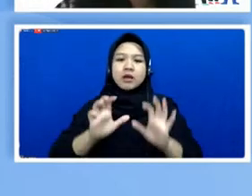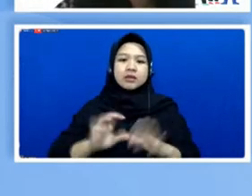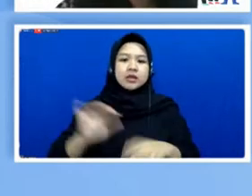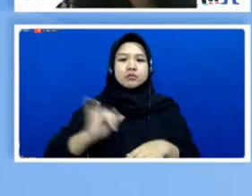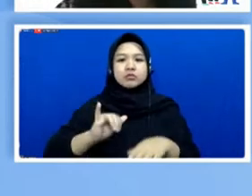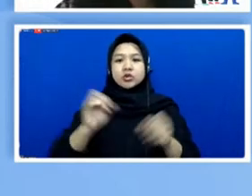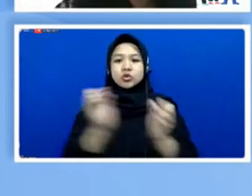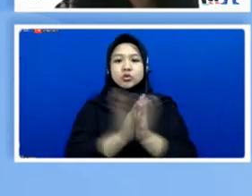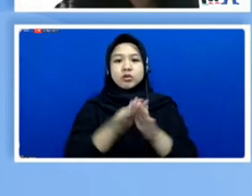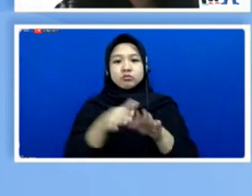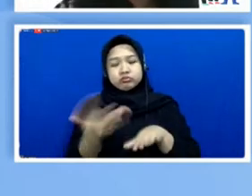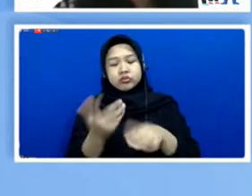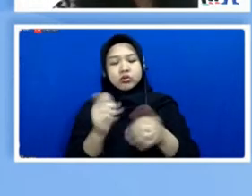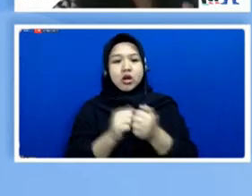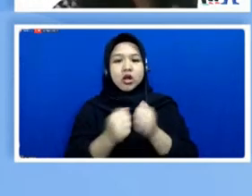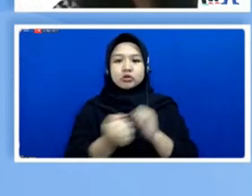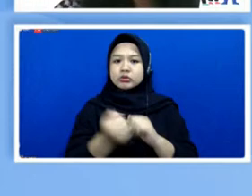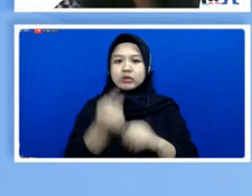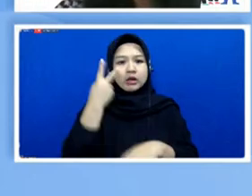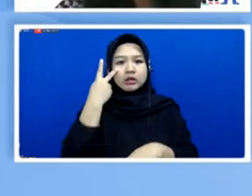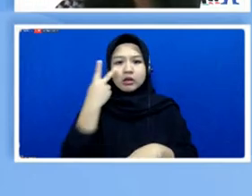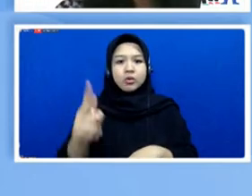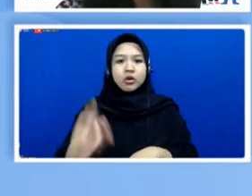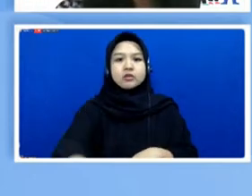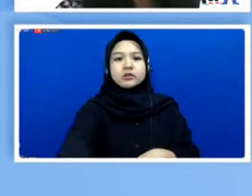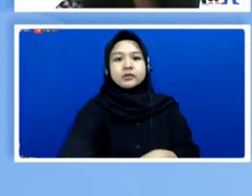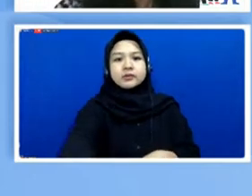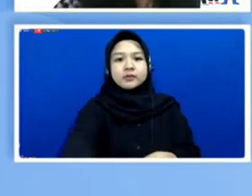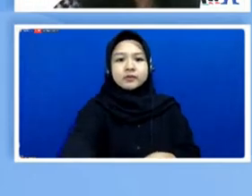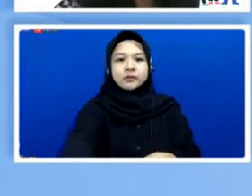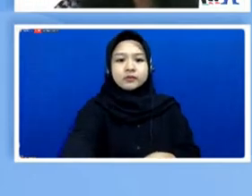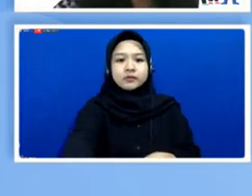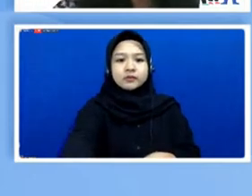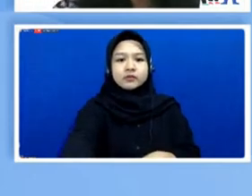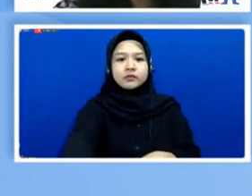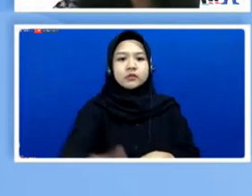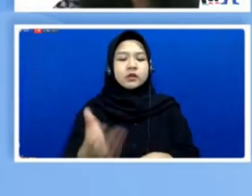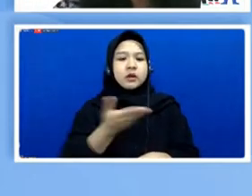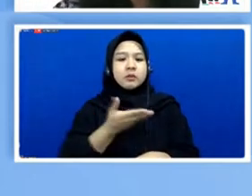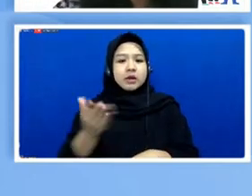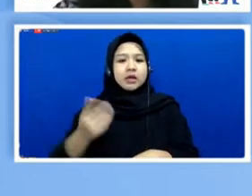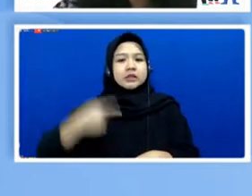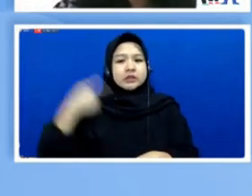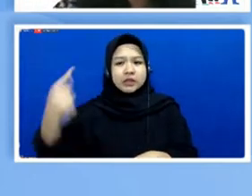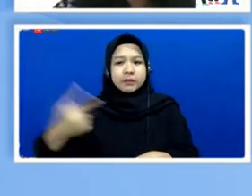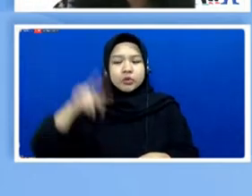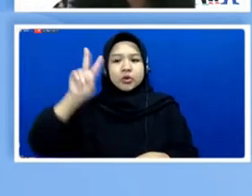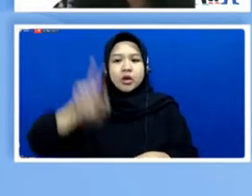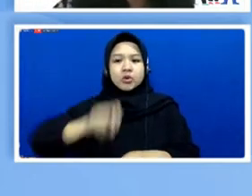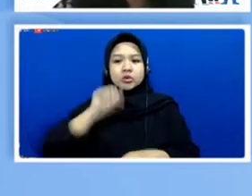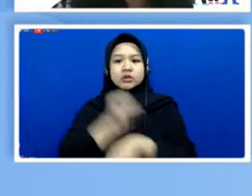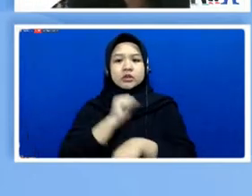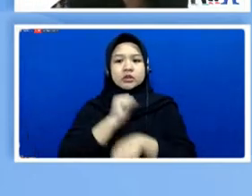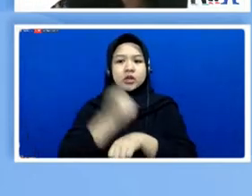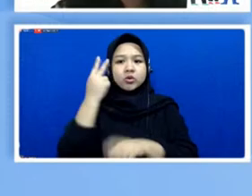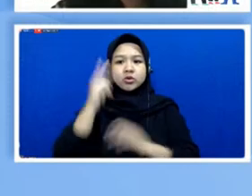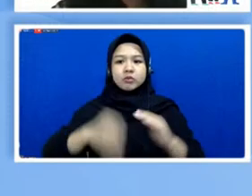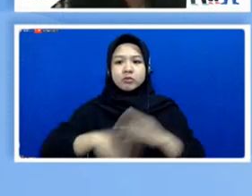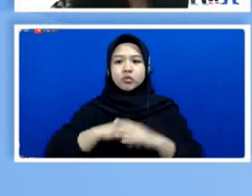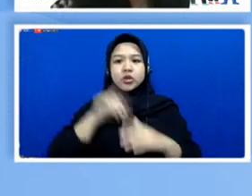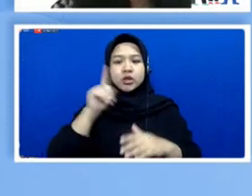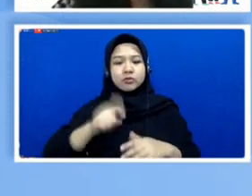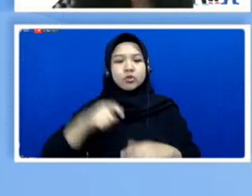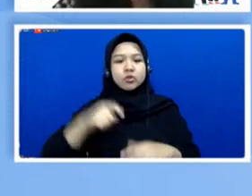kematian dan kasus yang tidak terdeteksi. Tapi jangan lupa bahwa mereka juga sehari-hari ini harus bekerja untuk memenuhi kebutuhan harian